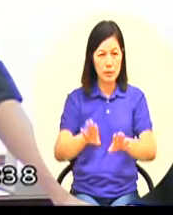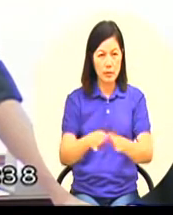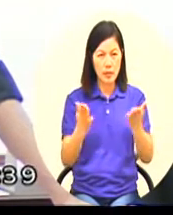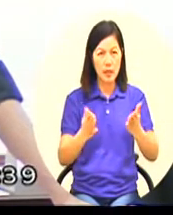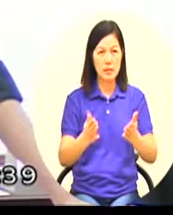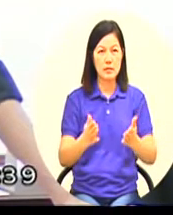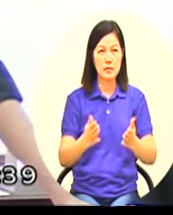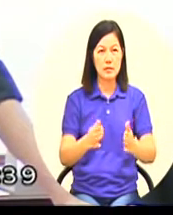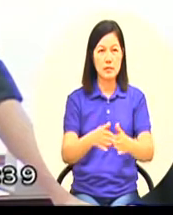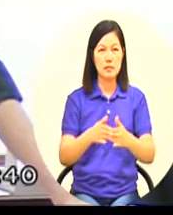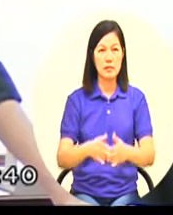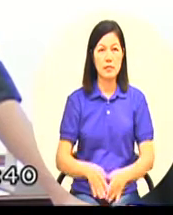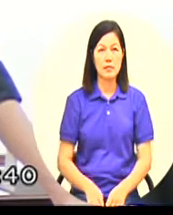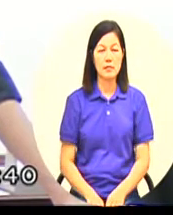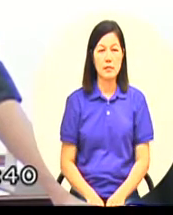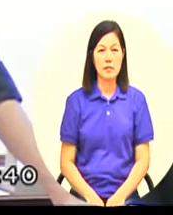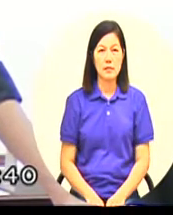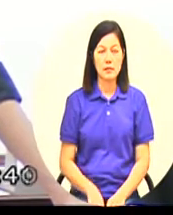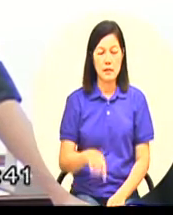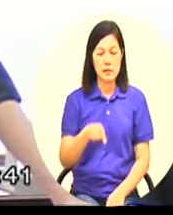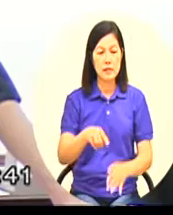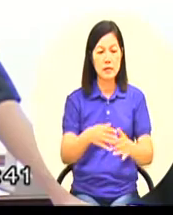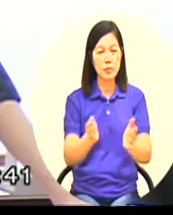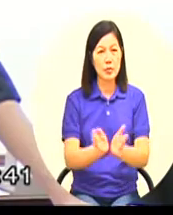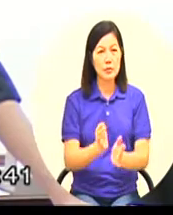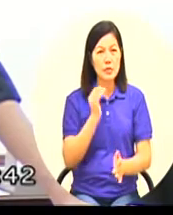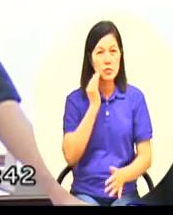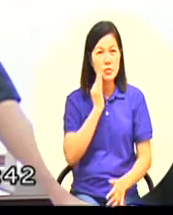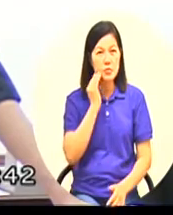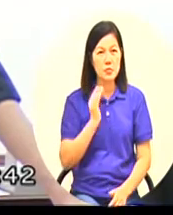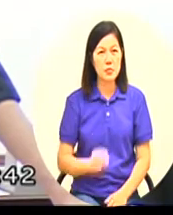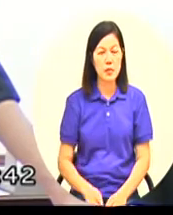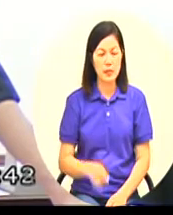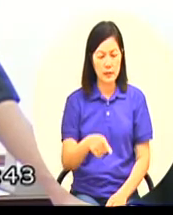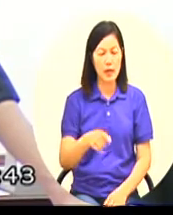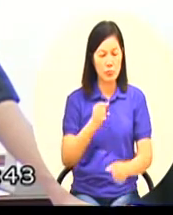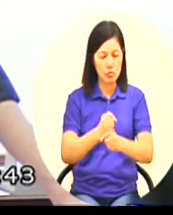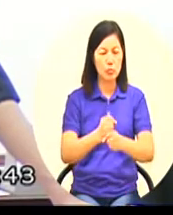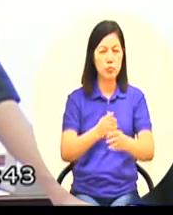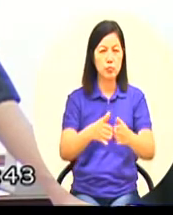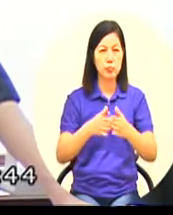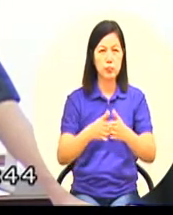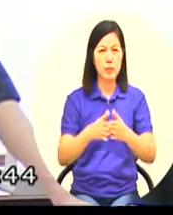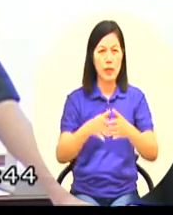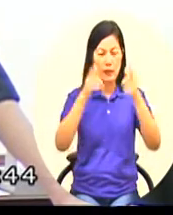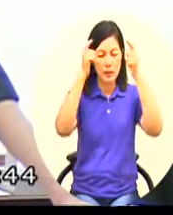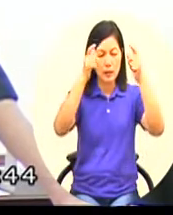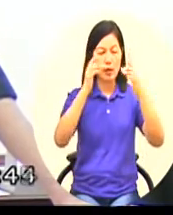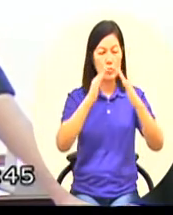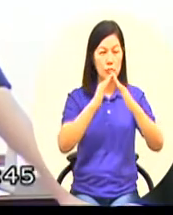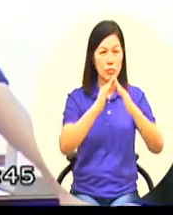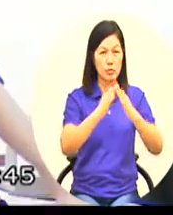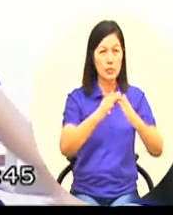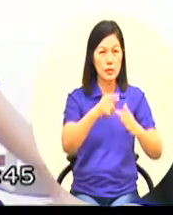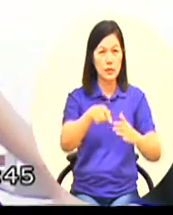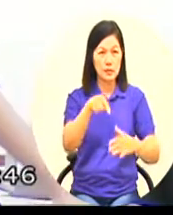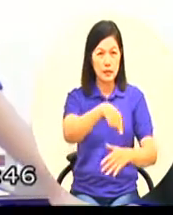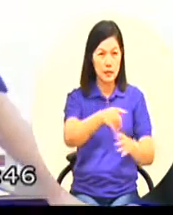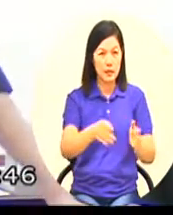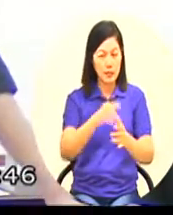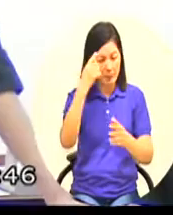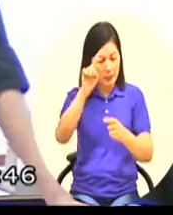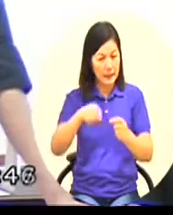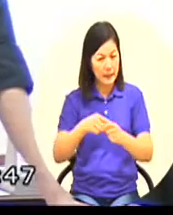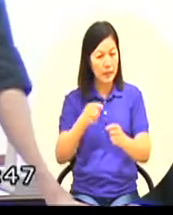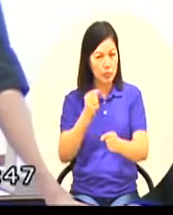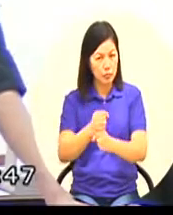以在这个部分如果它势在必行，局长你们这边在高雄的部分如果明年就要走，可